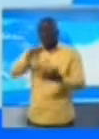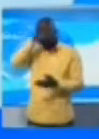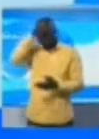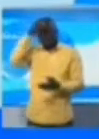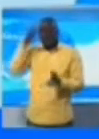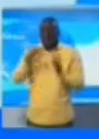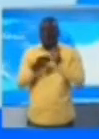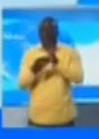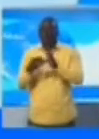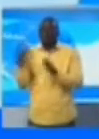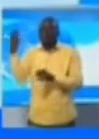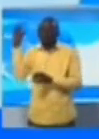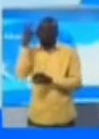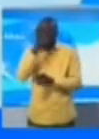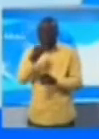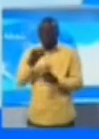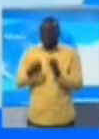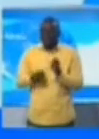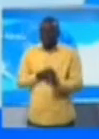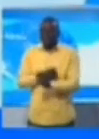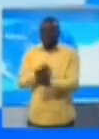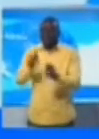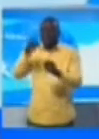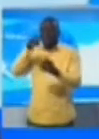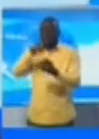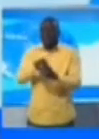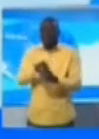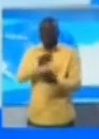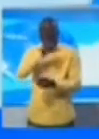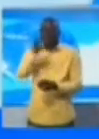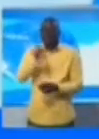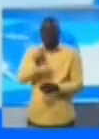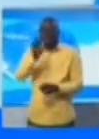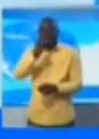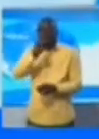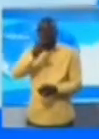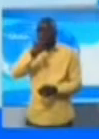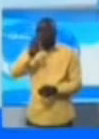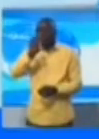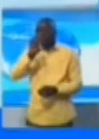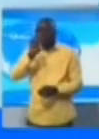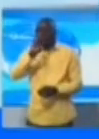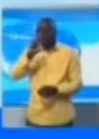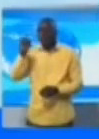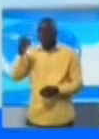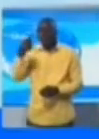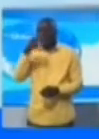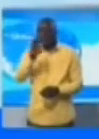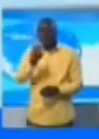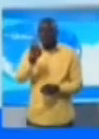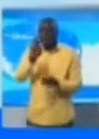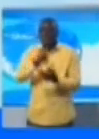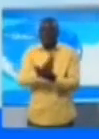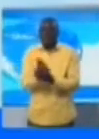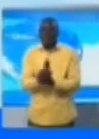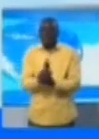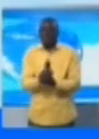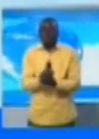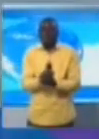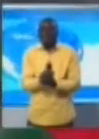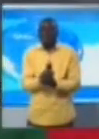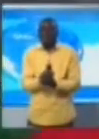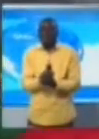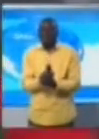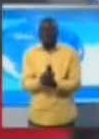Un bel exemple à suivre dans le Naouri, tout comme dans le Zunouégo. Le résumé de la tournée avec Ali Doubadini, Ismaël Diloma, Sirima.